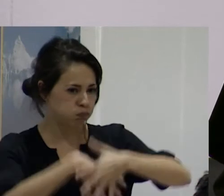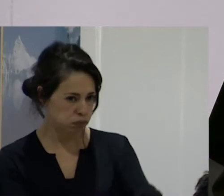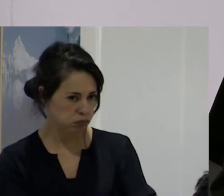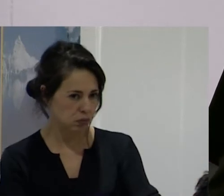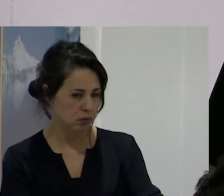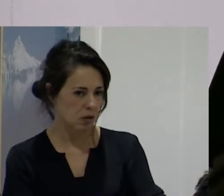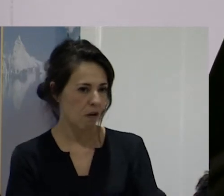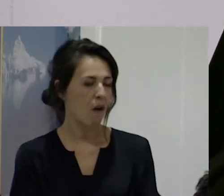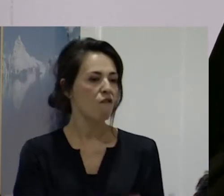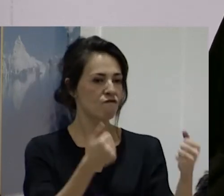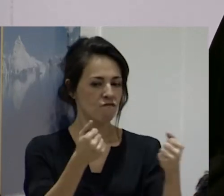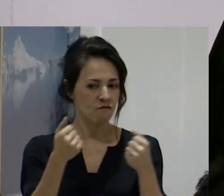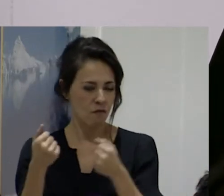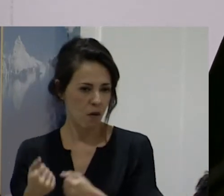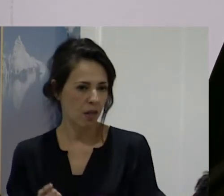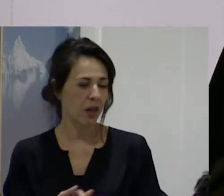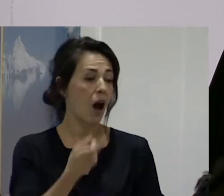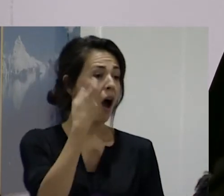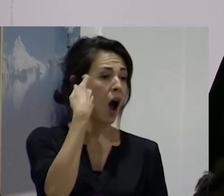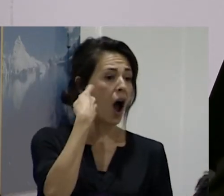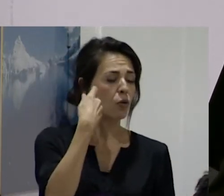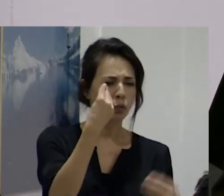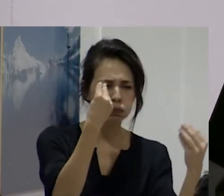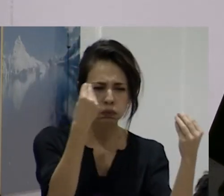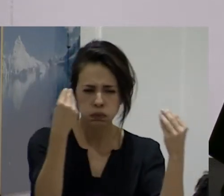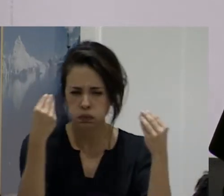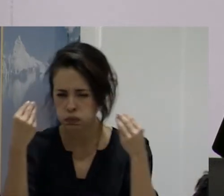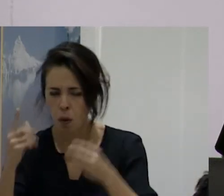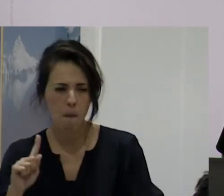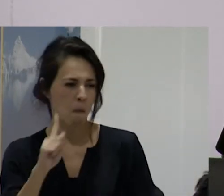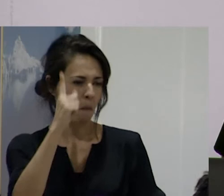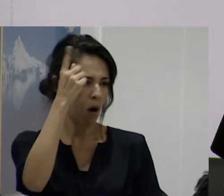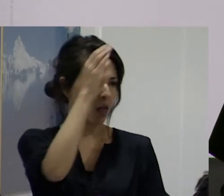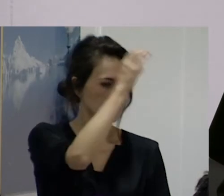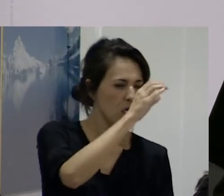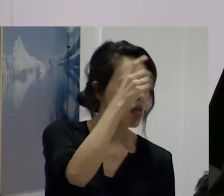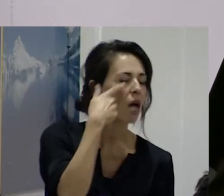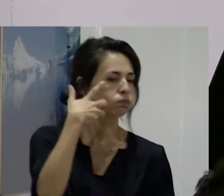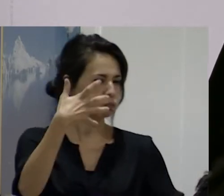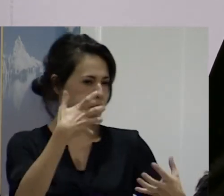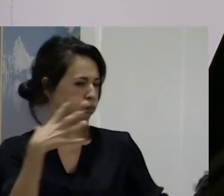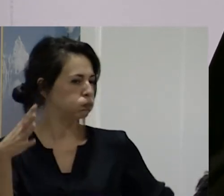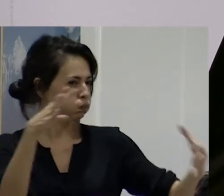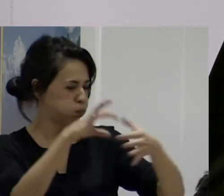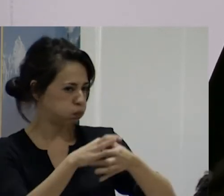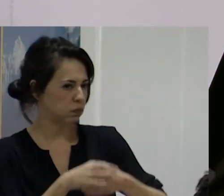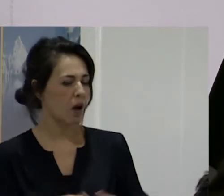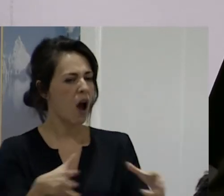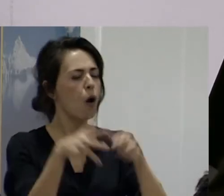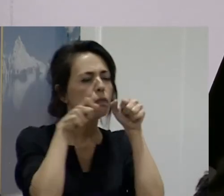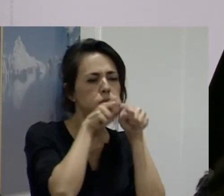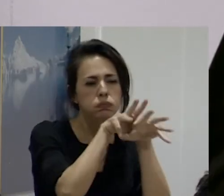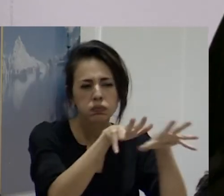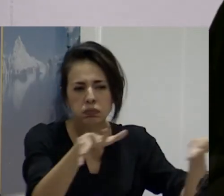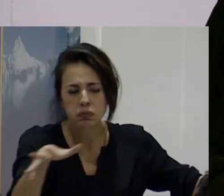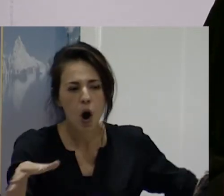la formació del nostre alumnat en les disciplines científiques i artístiques i projectem i transferim a la societat el coneixement